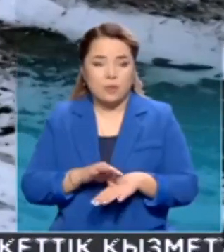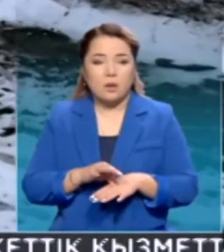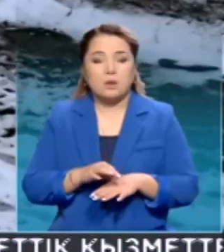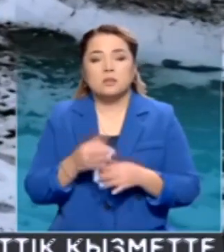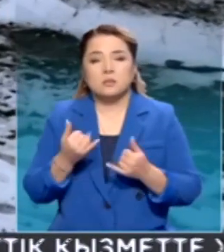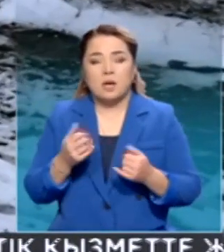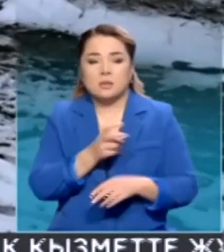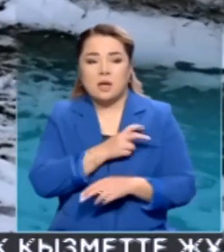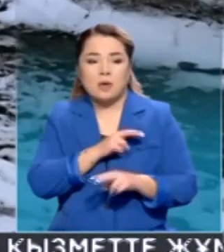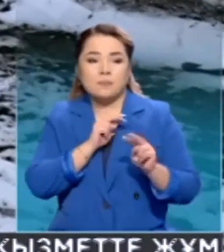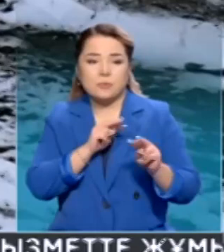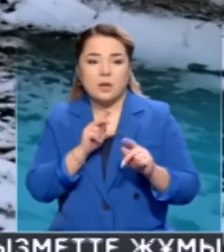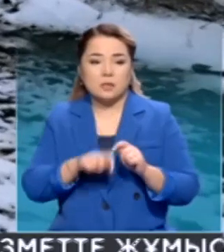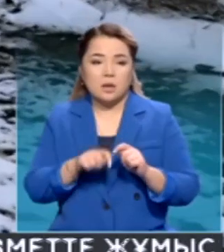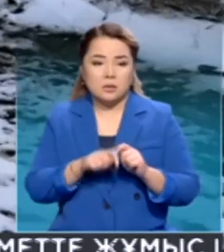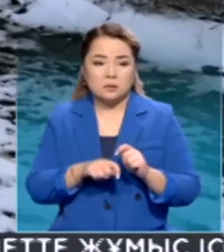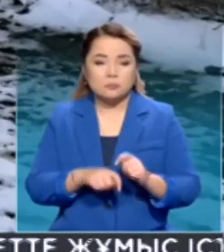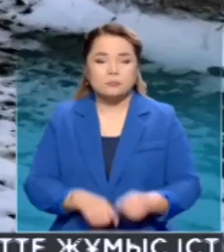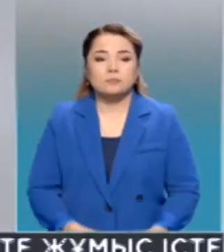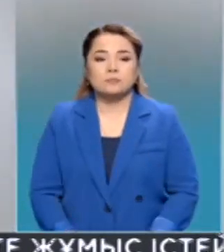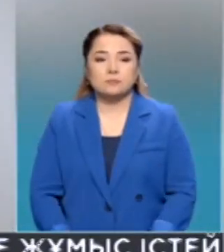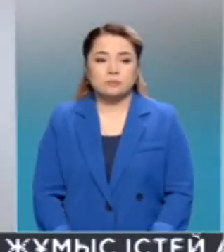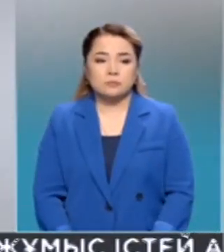Қазір дәрігерлердің бақылауында.